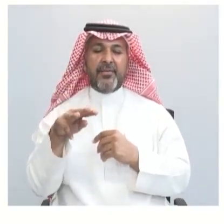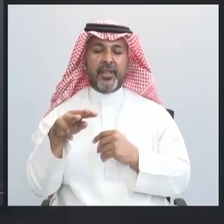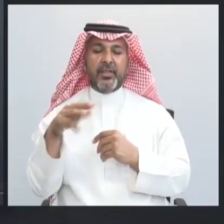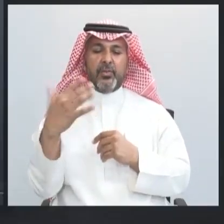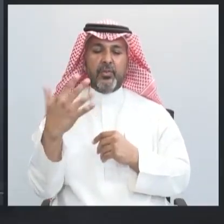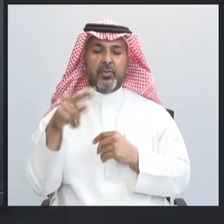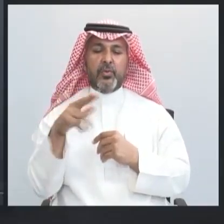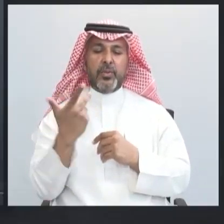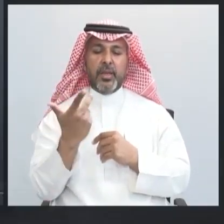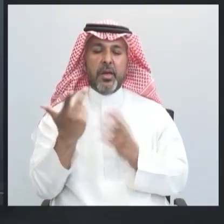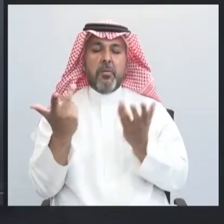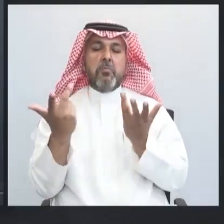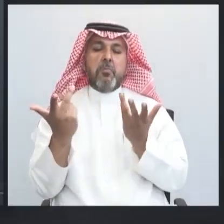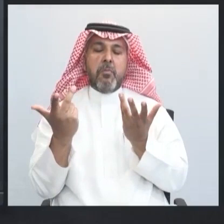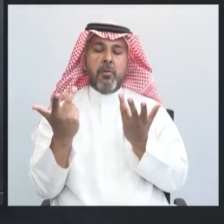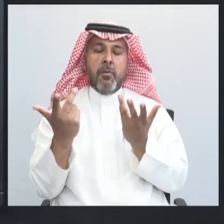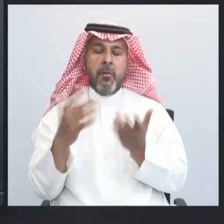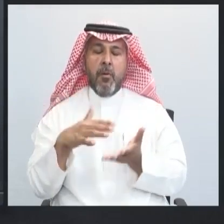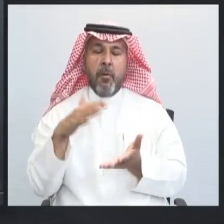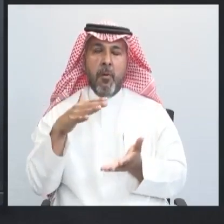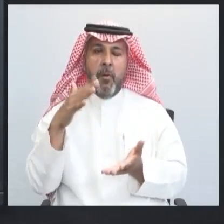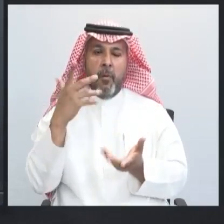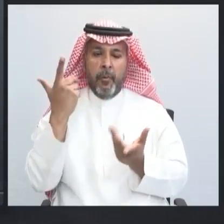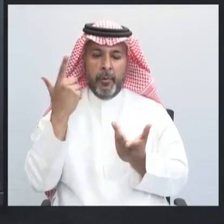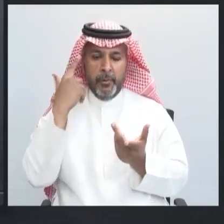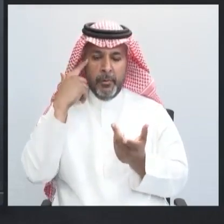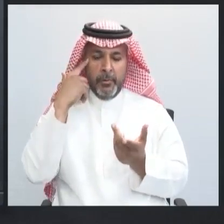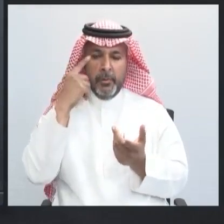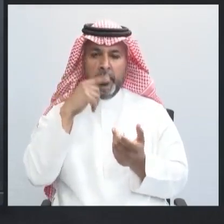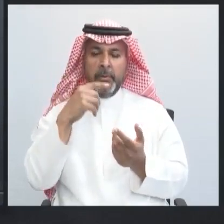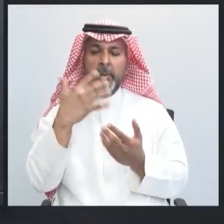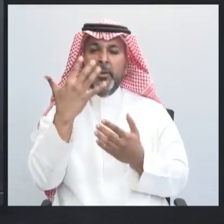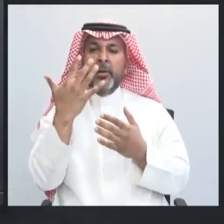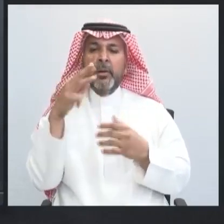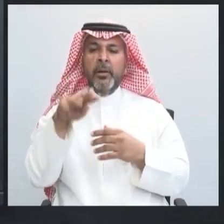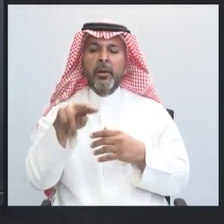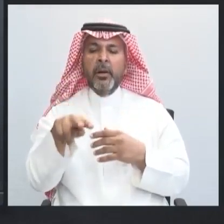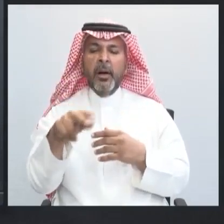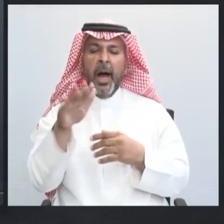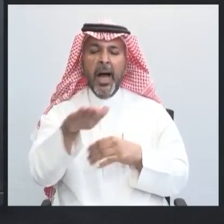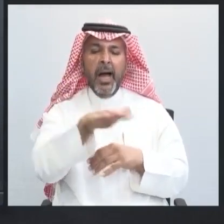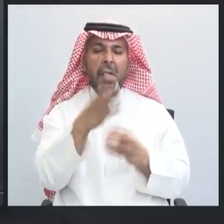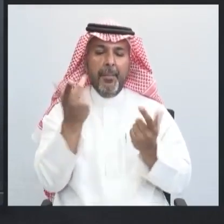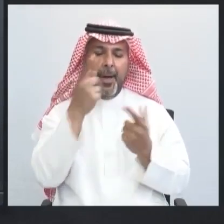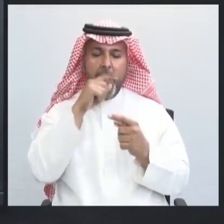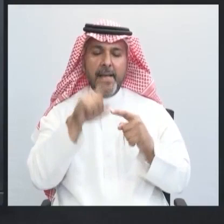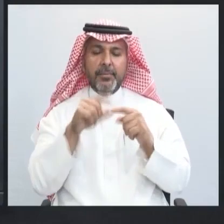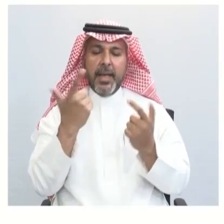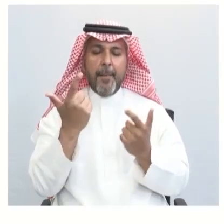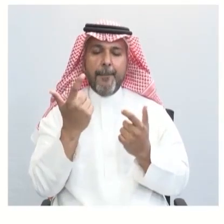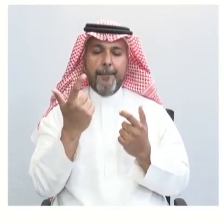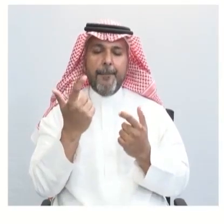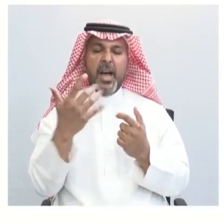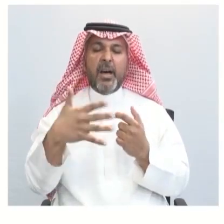لو كان عندي اكثر مثلا عندي 500 طالب راح احتاج الى كم الى 50